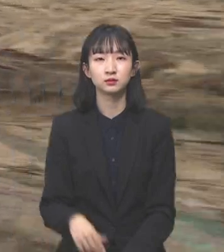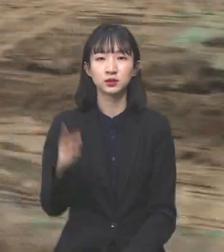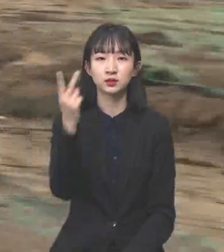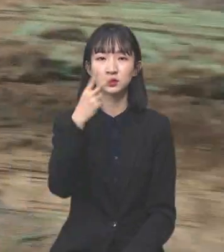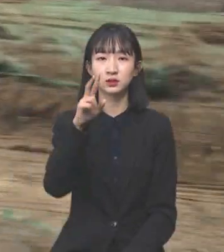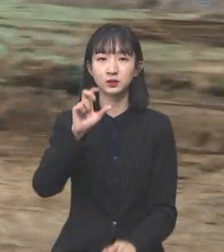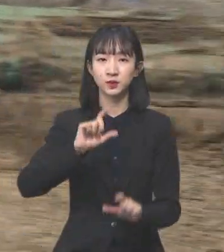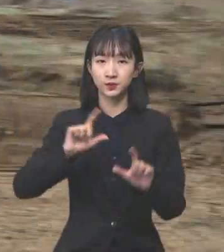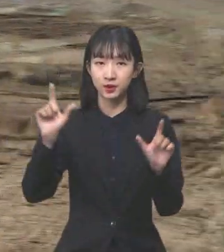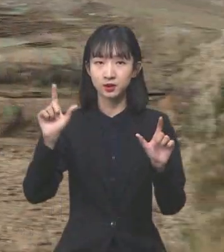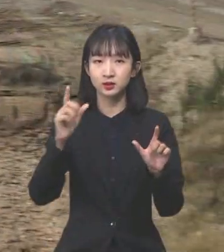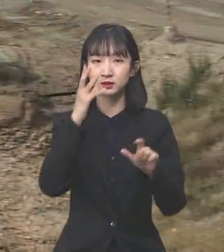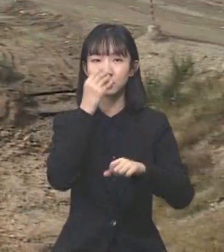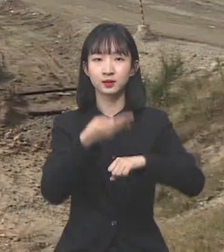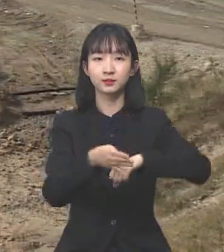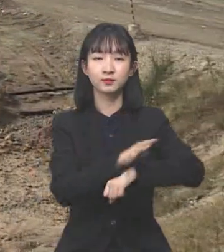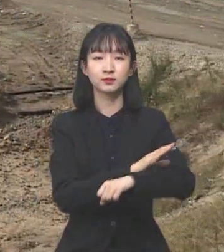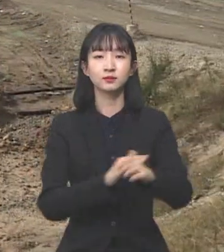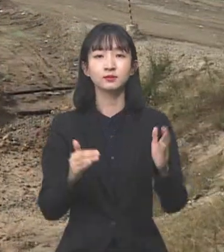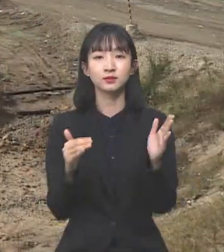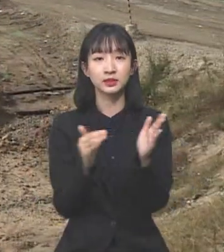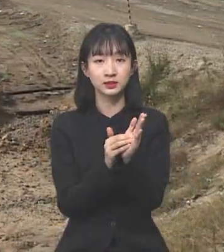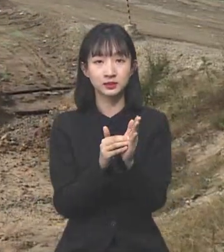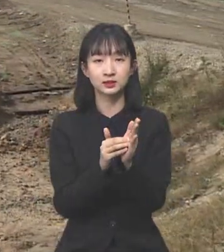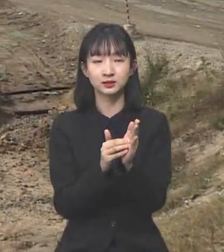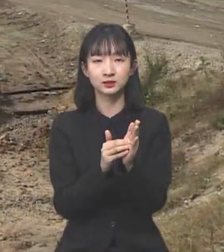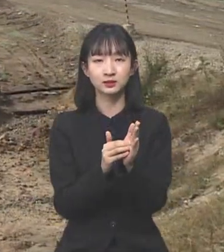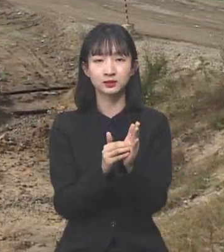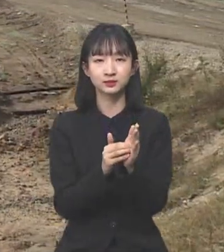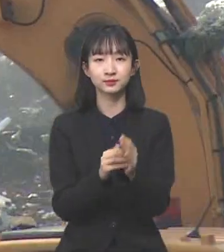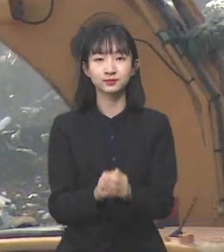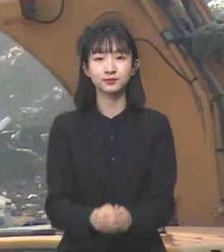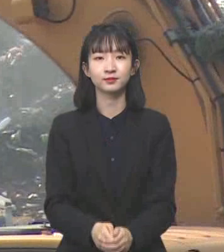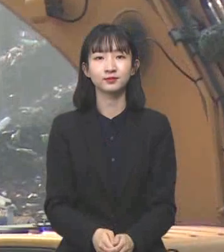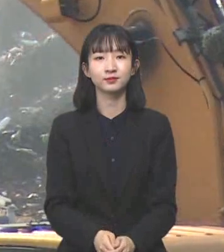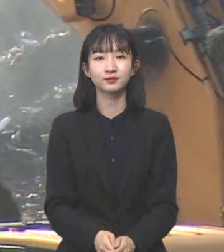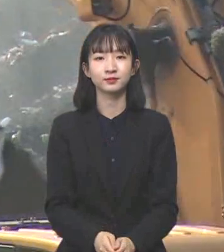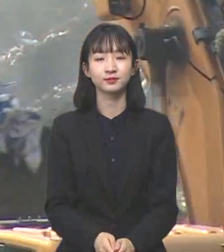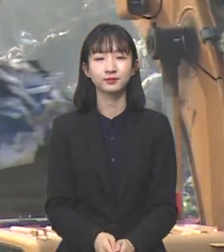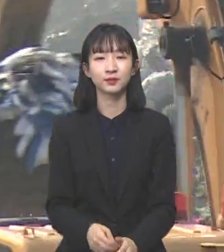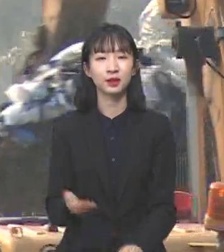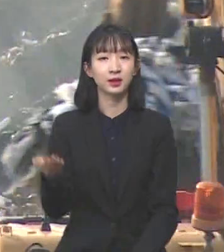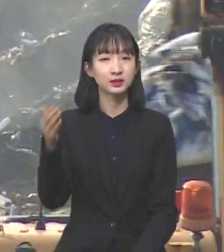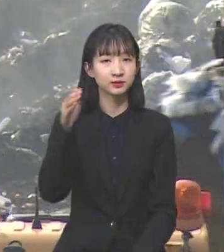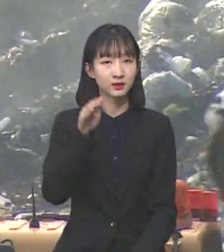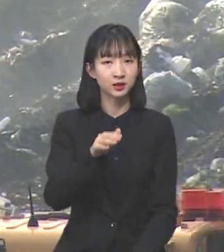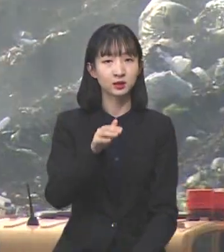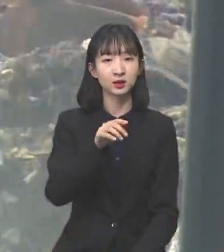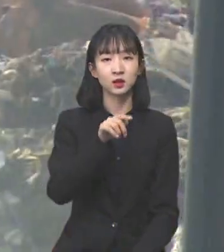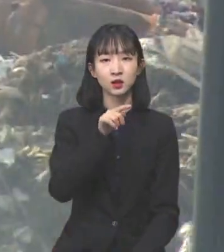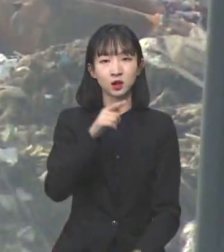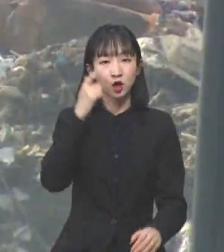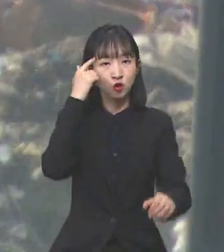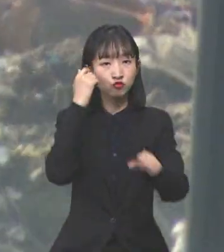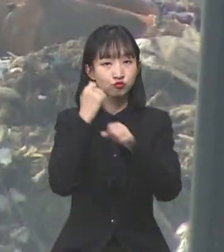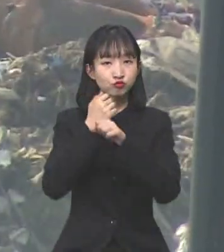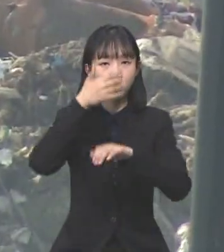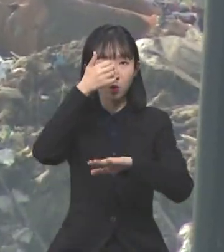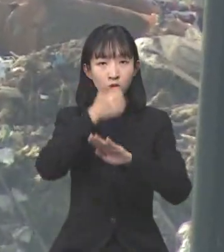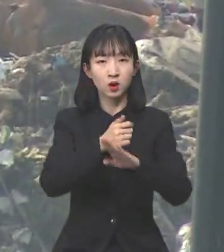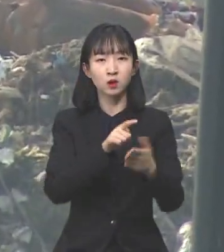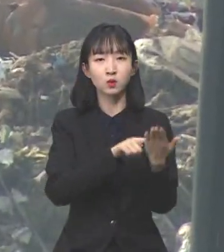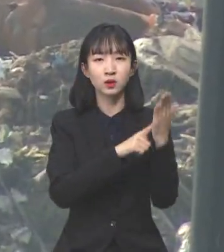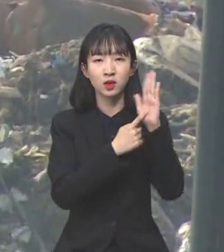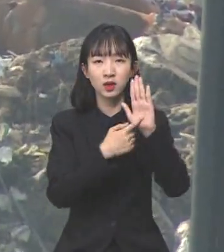2025년 매립 종료를 앞둔 수도권매립지 하지만 공동 대체 매리 찌 용역 결과가 공개되지